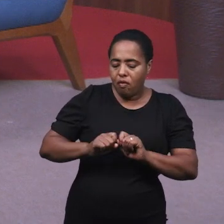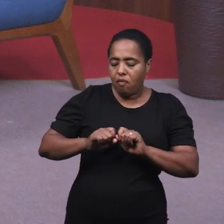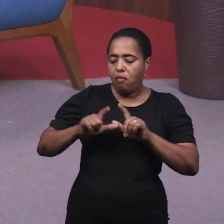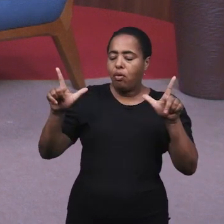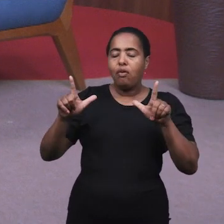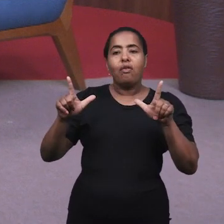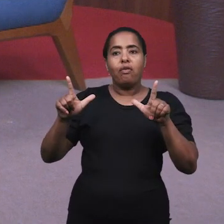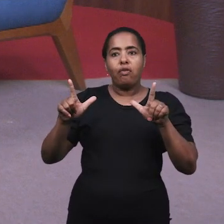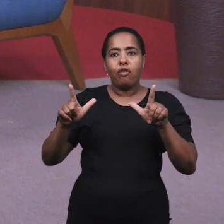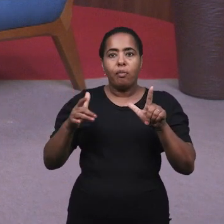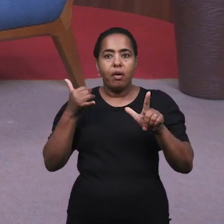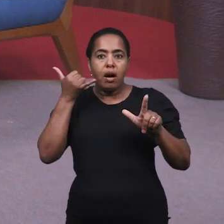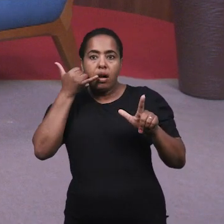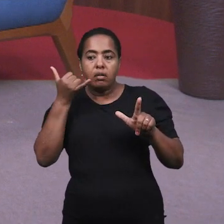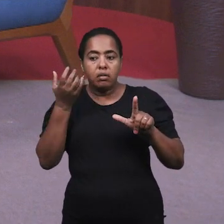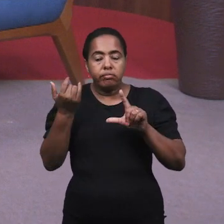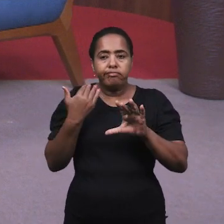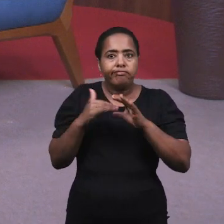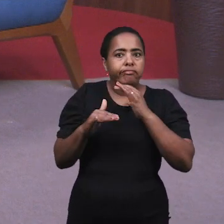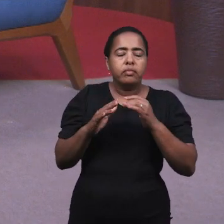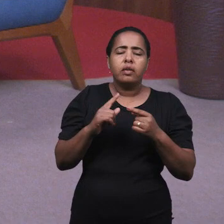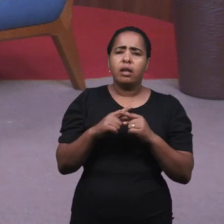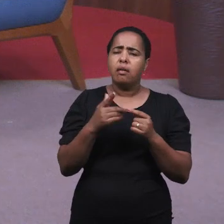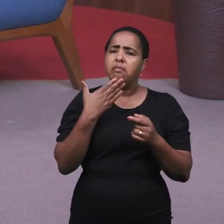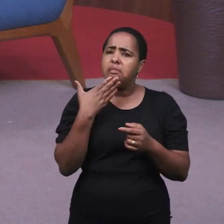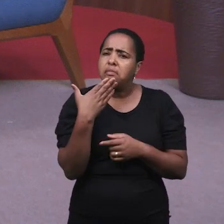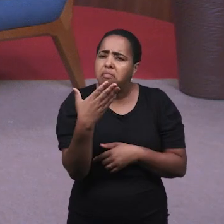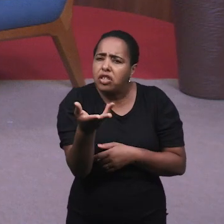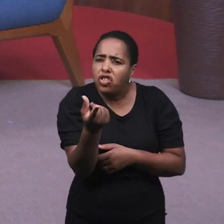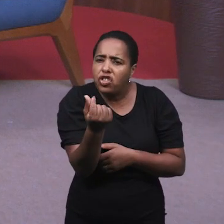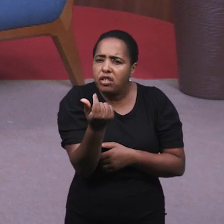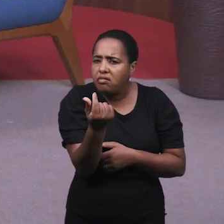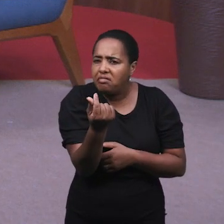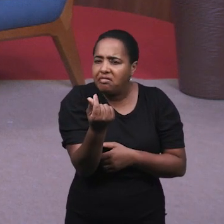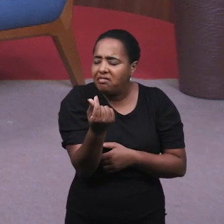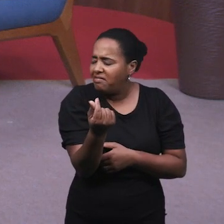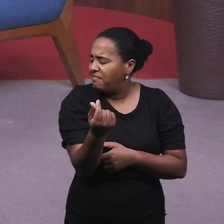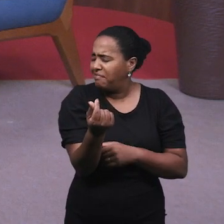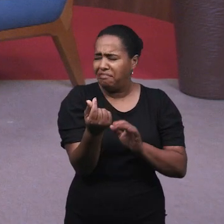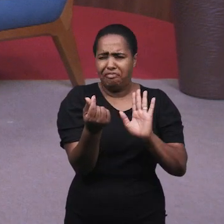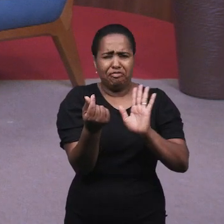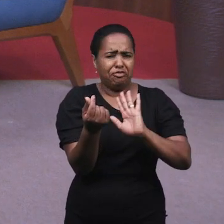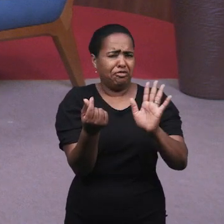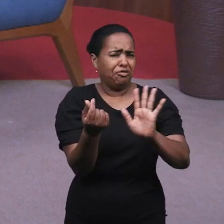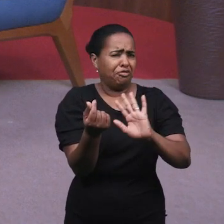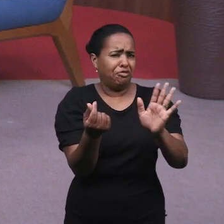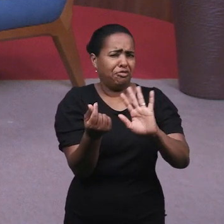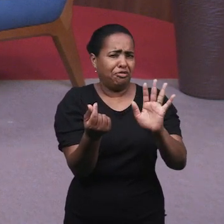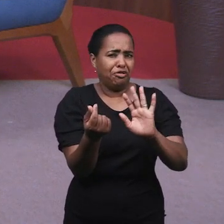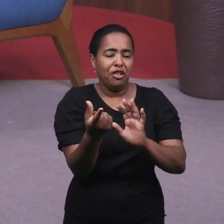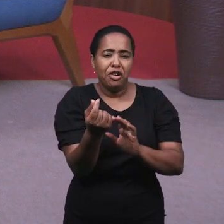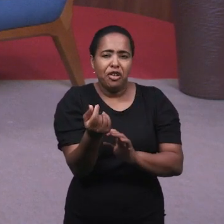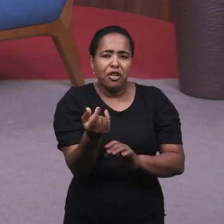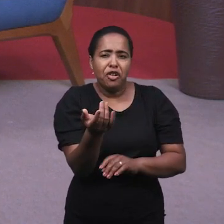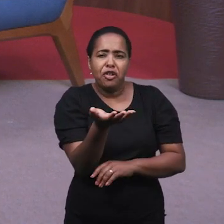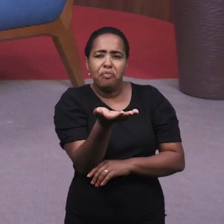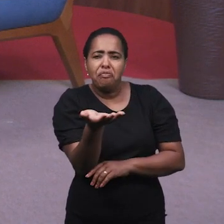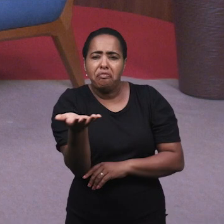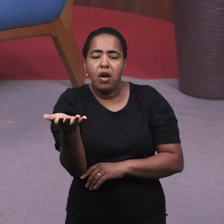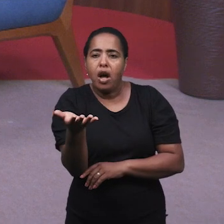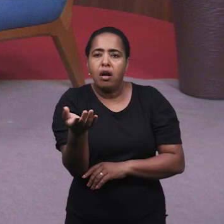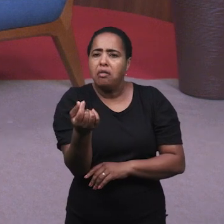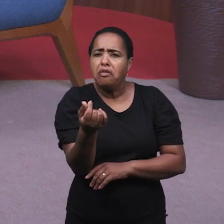cet appel. Et encore, nous n'allons vous demander aucune contribution financière, aucune